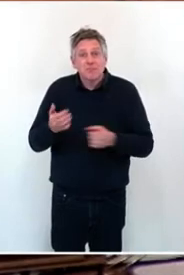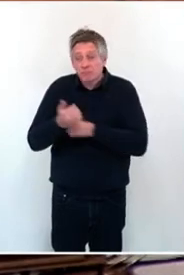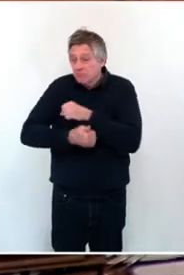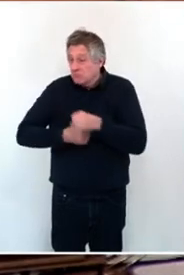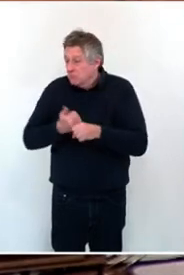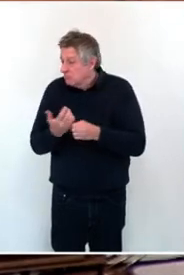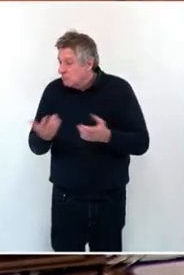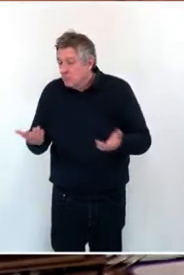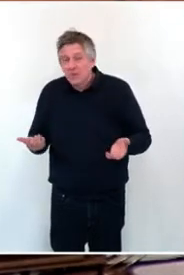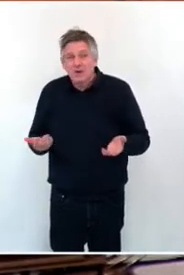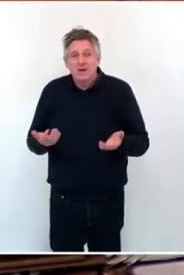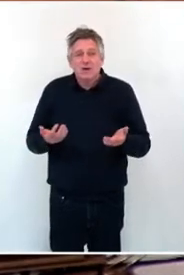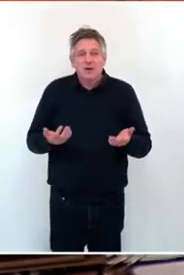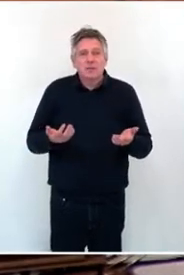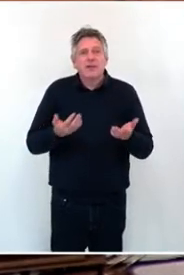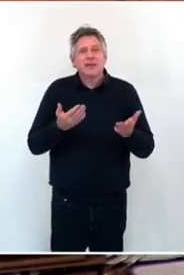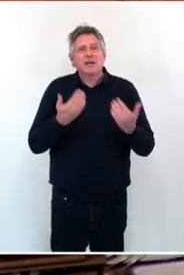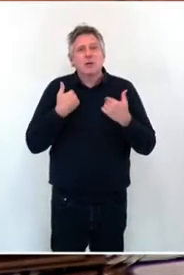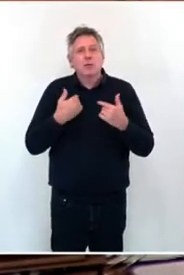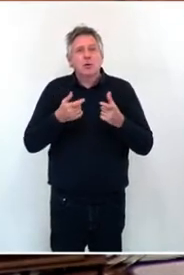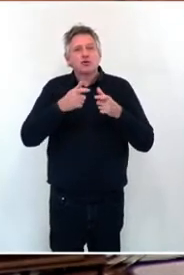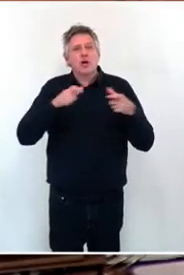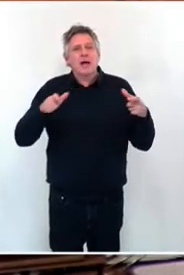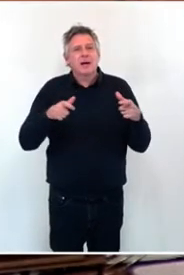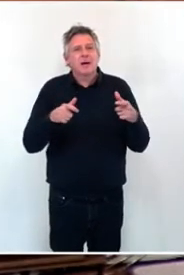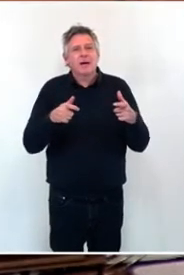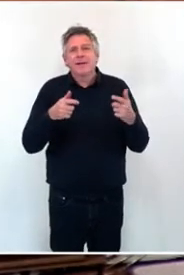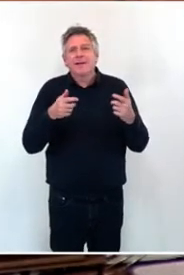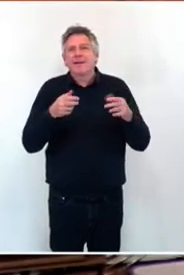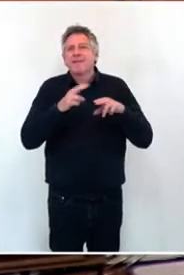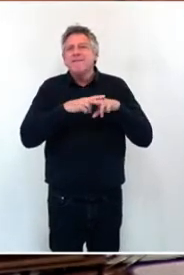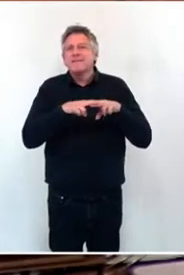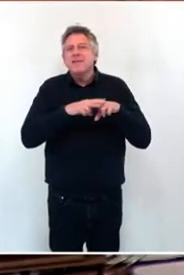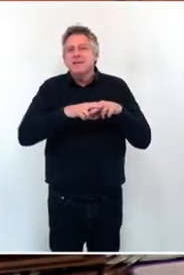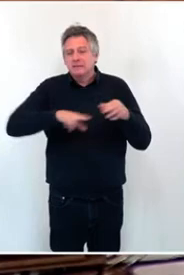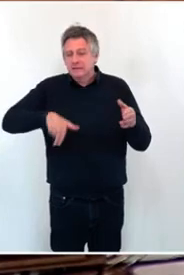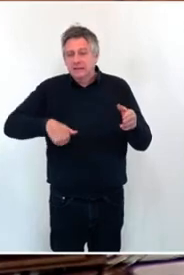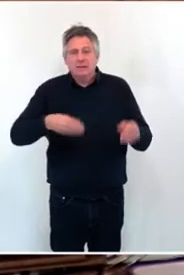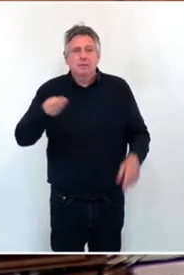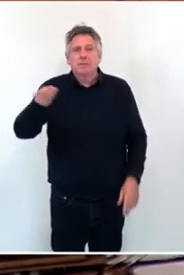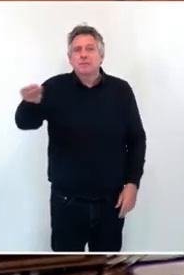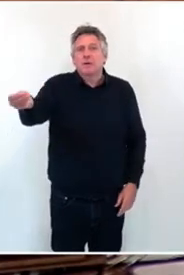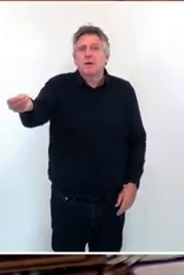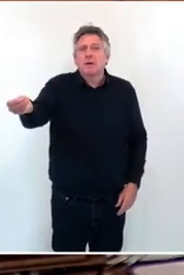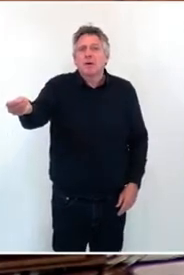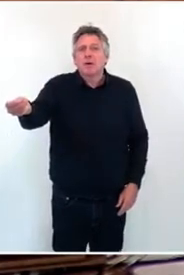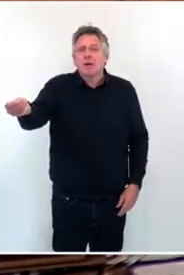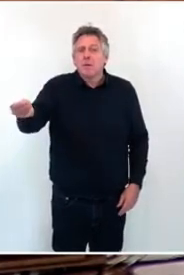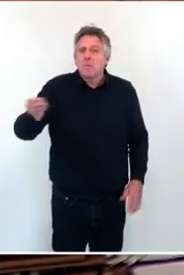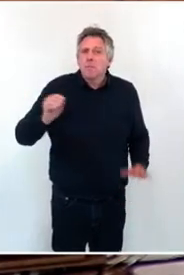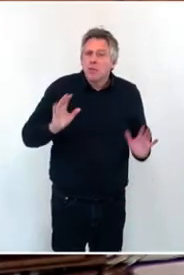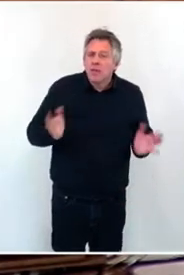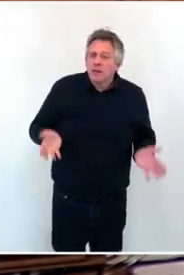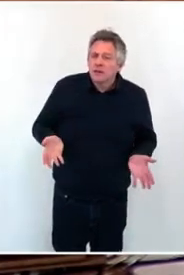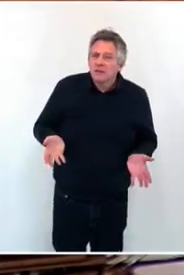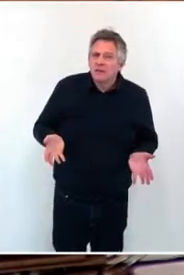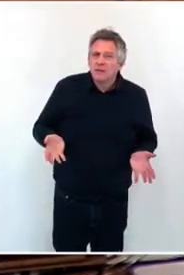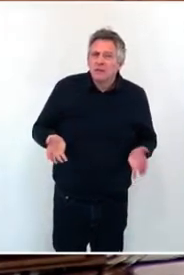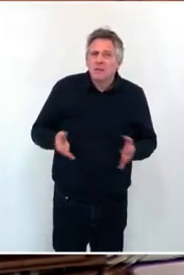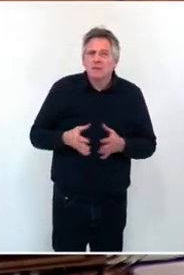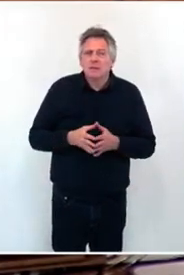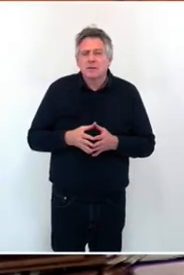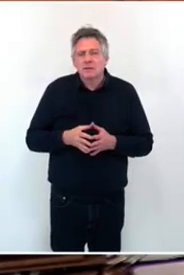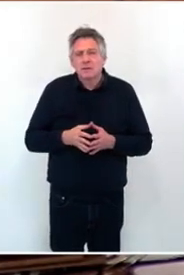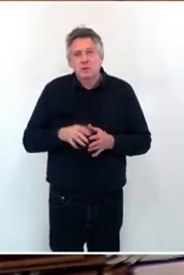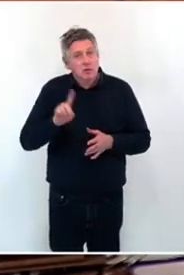qu'on vous signe un chèque en blanc, c'est une question. En tout cas, en conclusion et d'une façon générale,